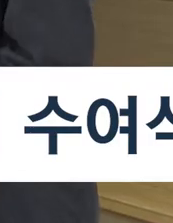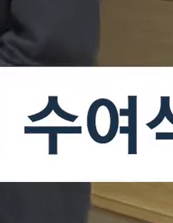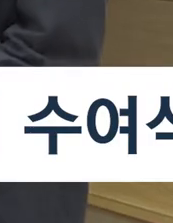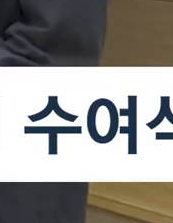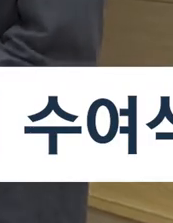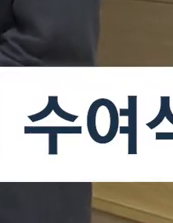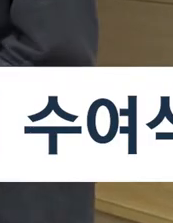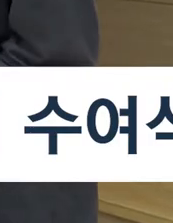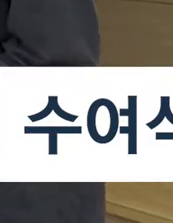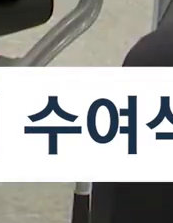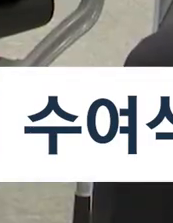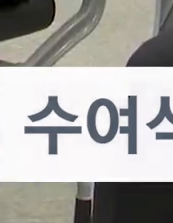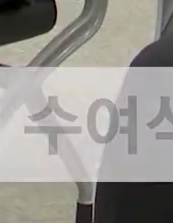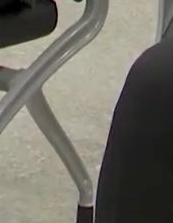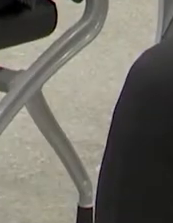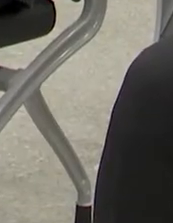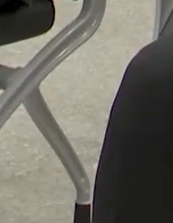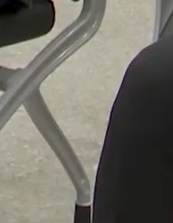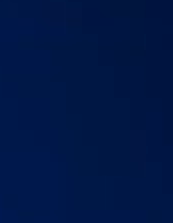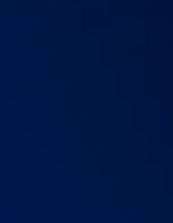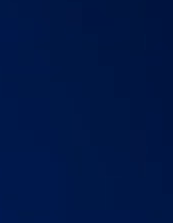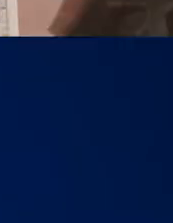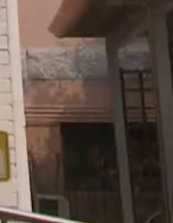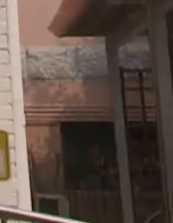선발해 장학금을 전달했습니다.